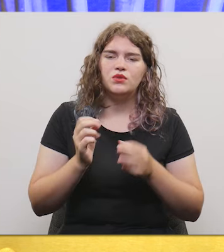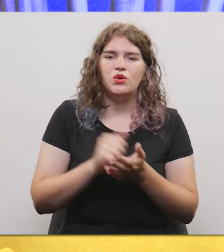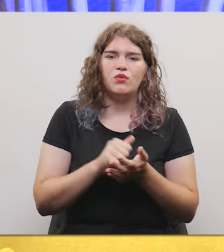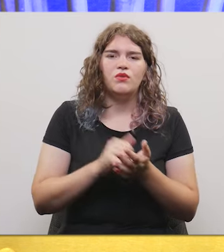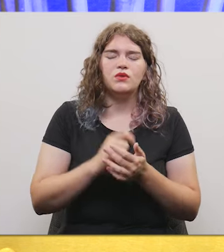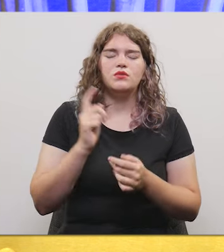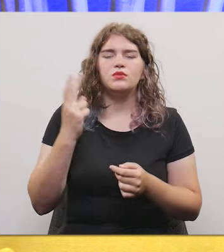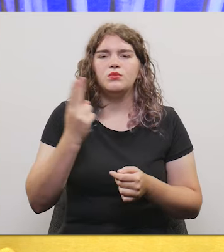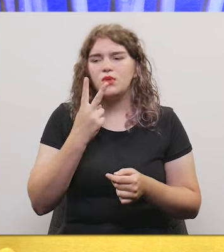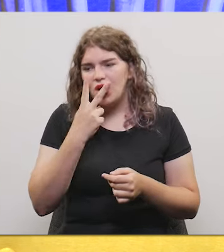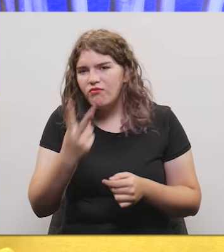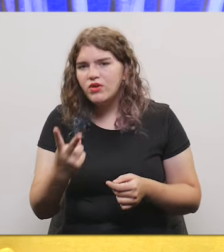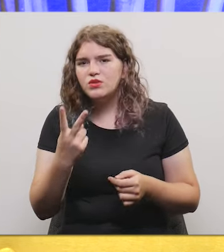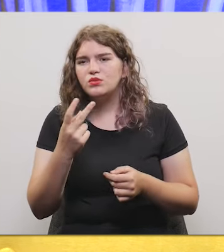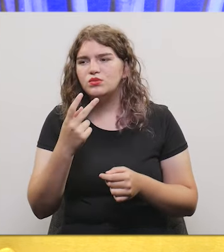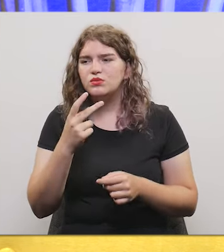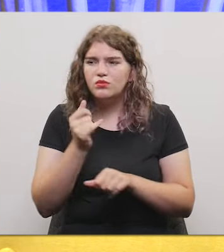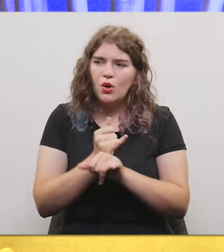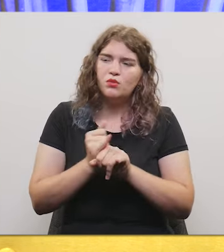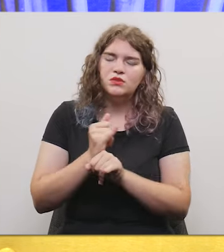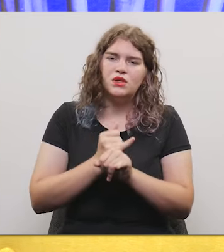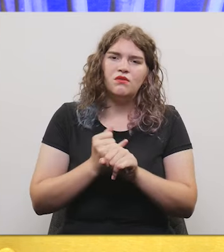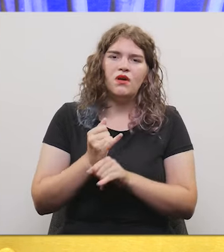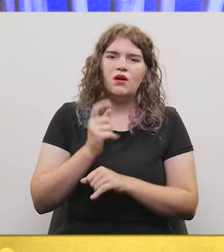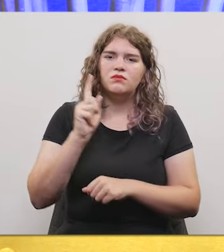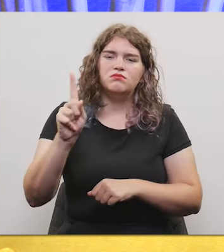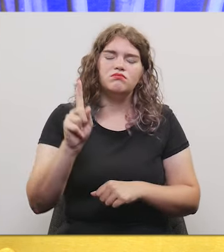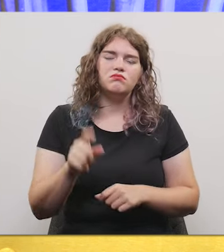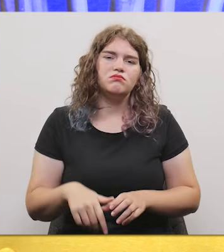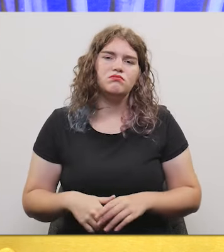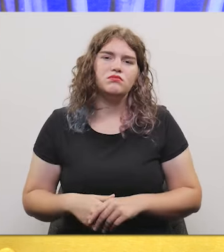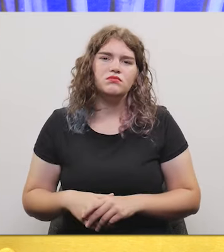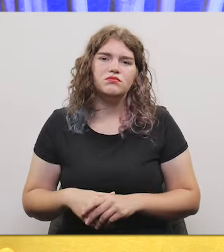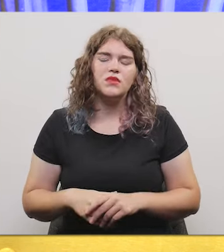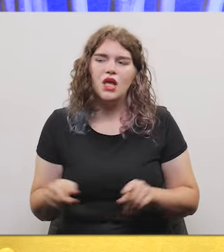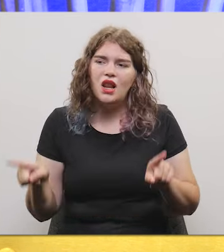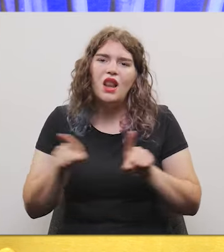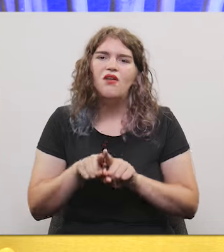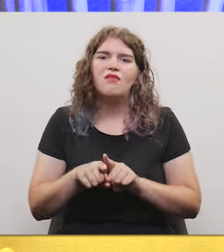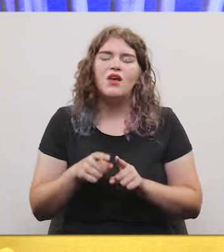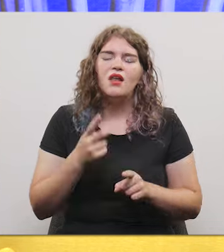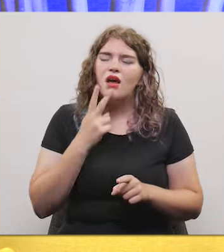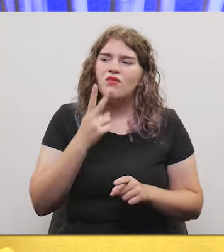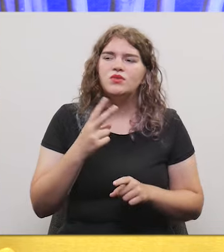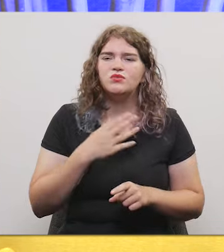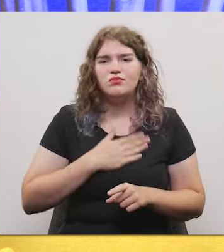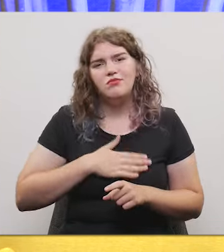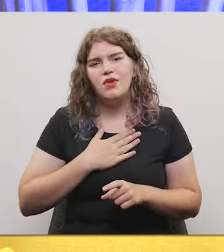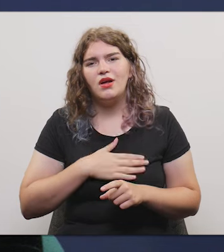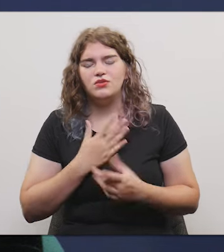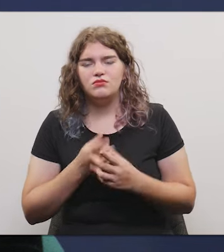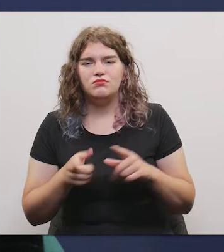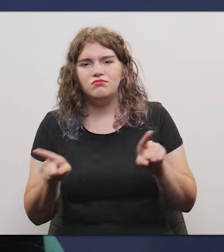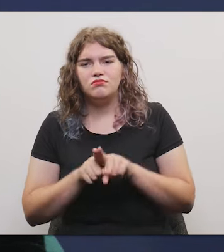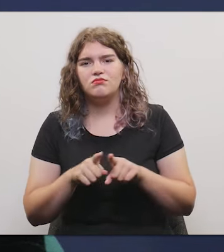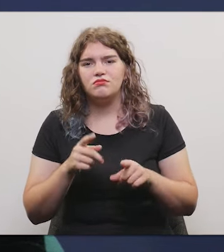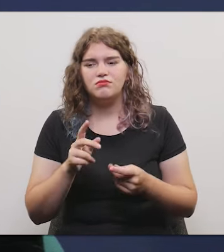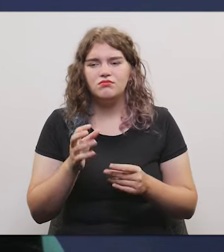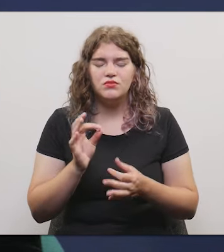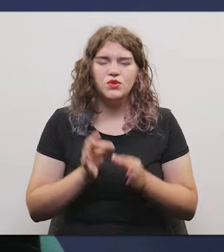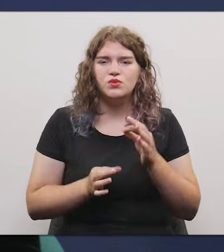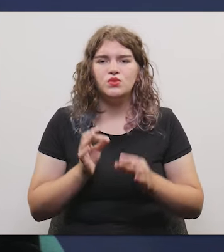lui Dumnezeu și am văzut lucrul acesta la el și am început și eu să prind drag.